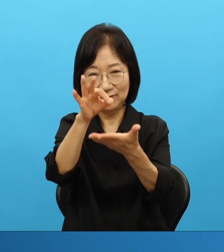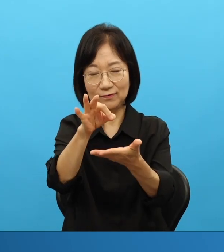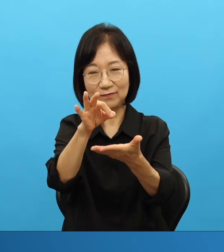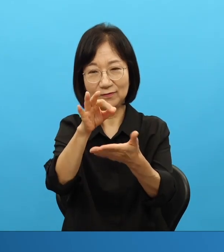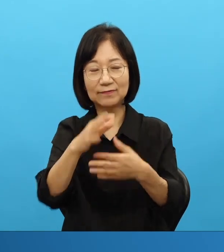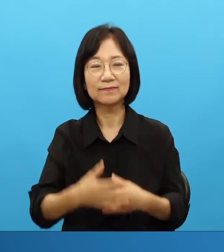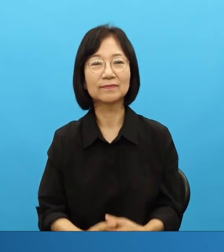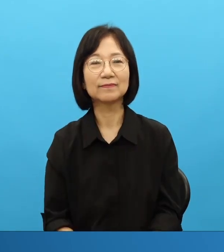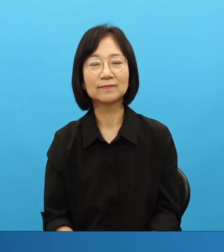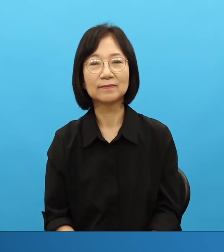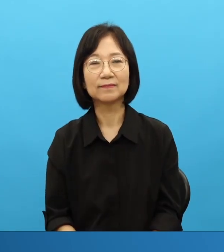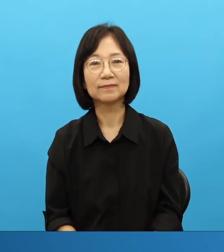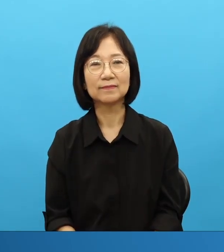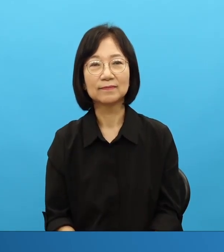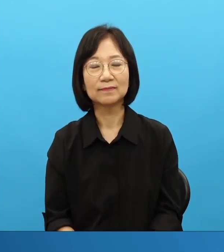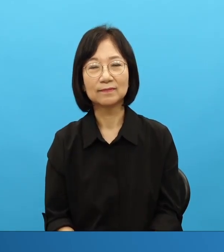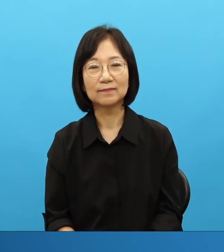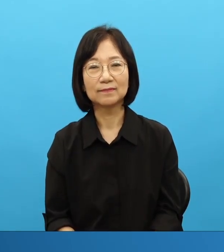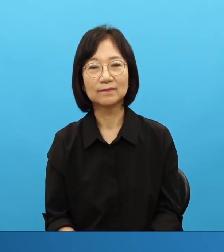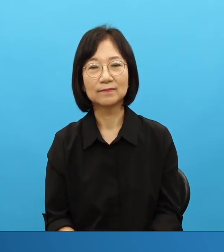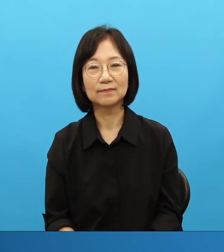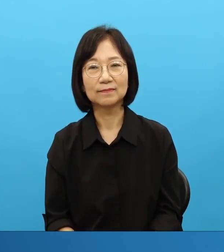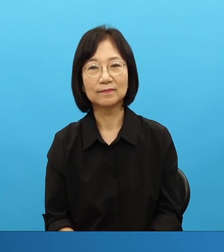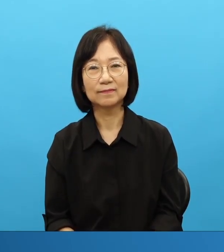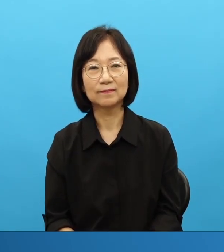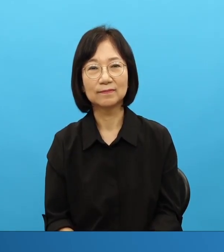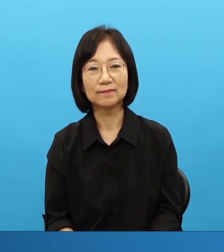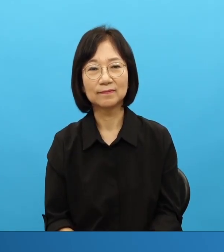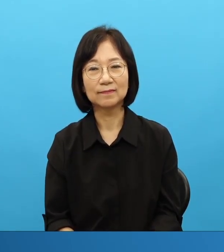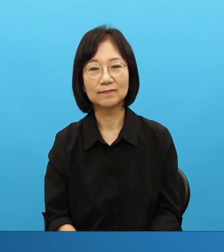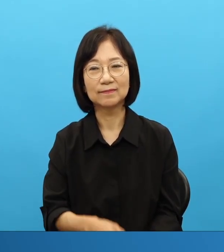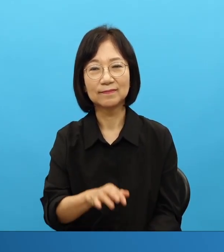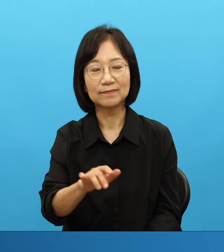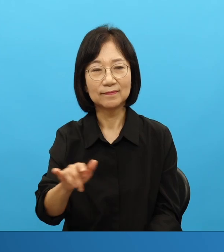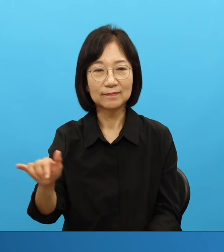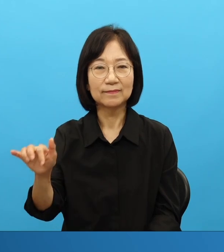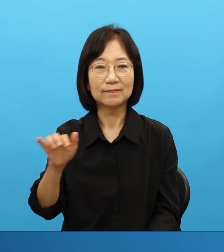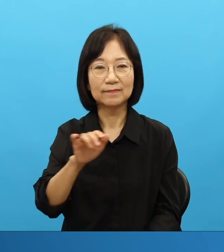prepared offering unto God as we sing hymn 546 together.